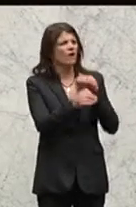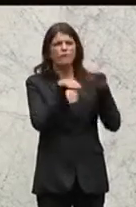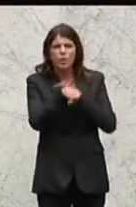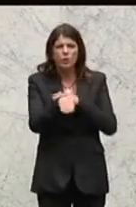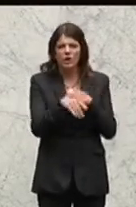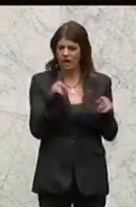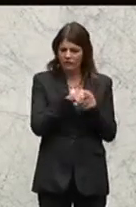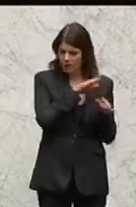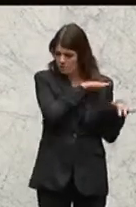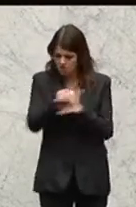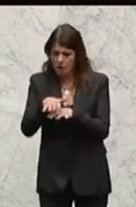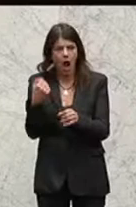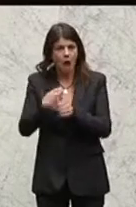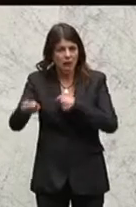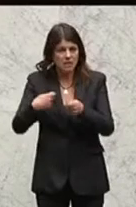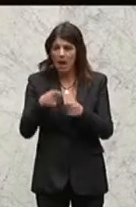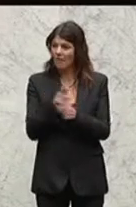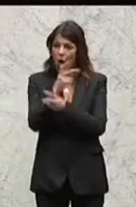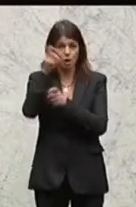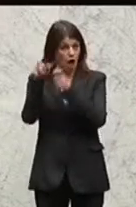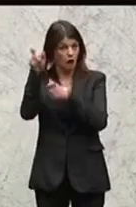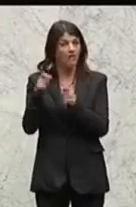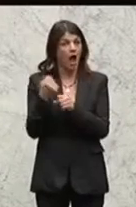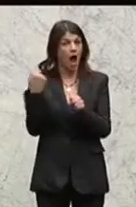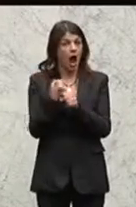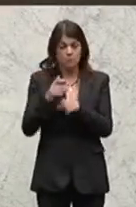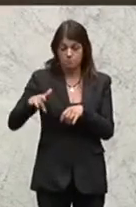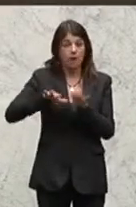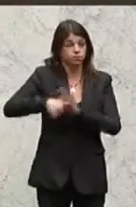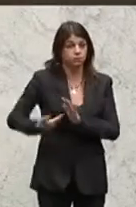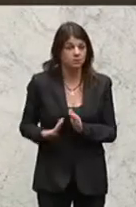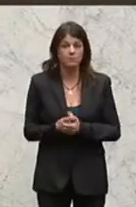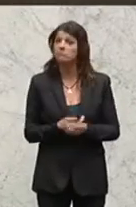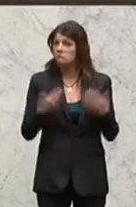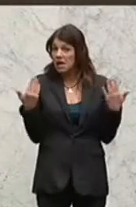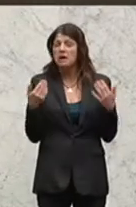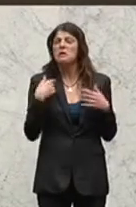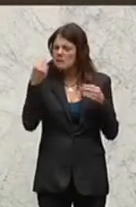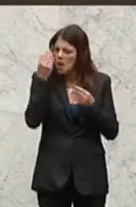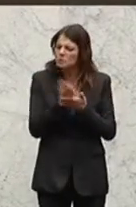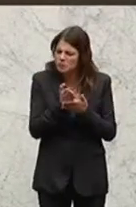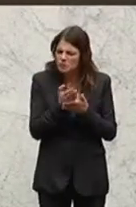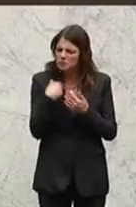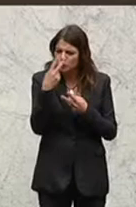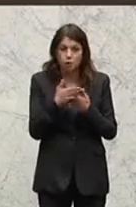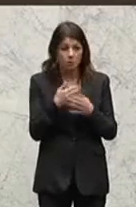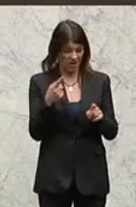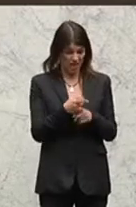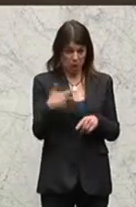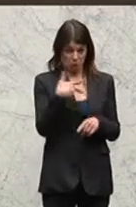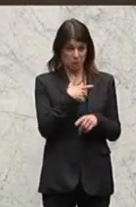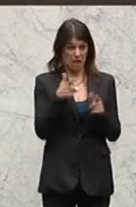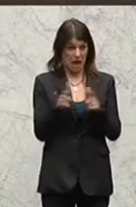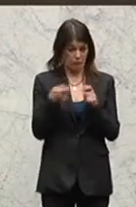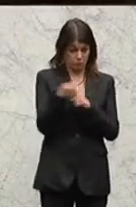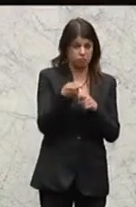den Arbeitsplatz wegnehmen. Kann man auch glauben und wollen. Und wenn Sie dann aber Sozialleistungen kriegen, finden Sie das